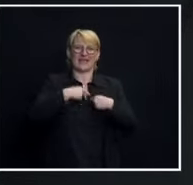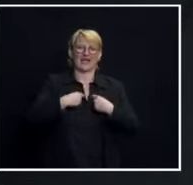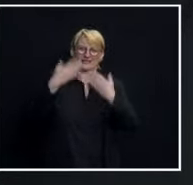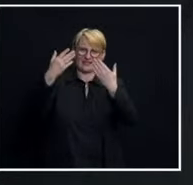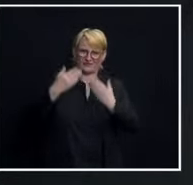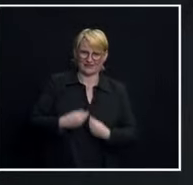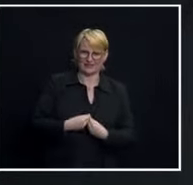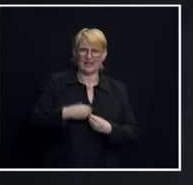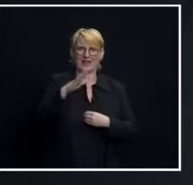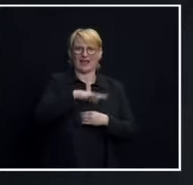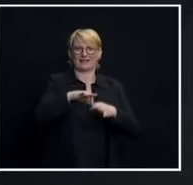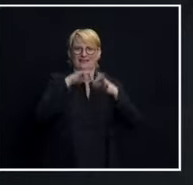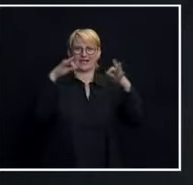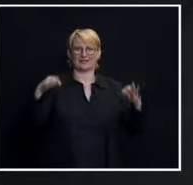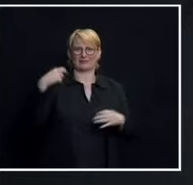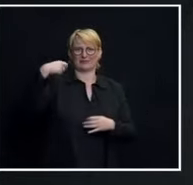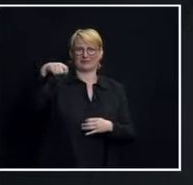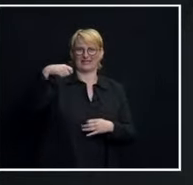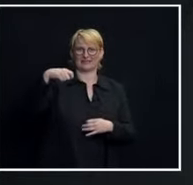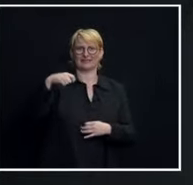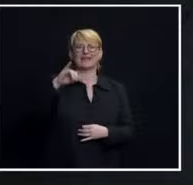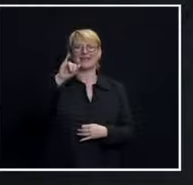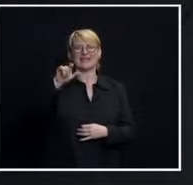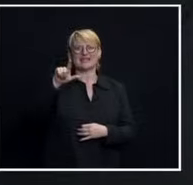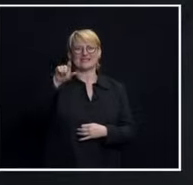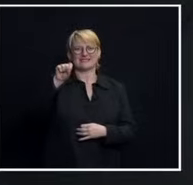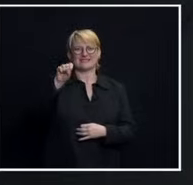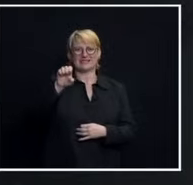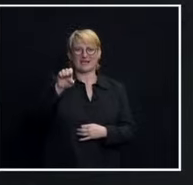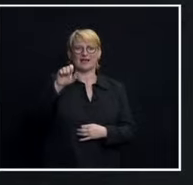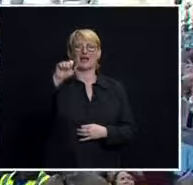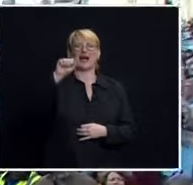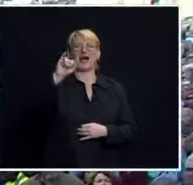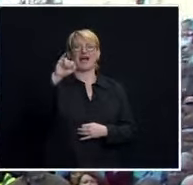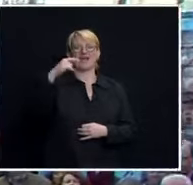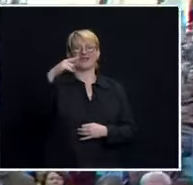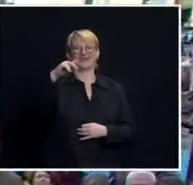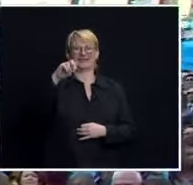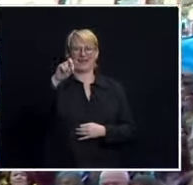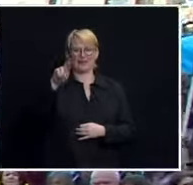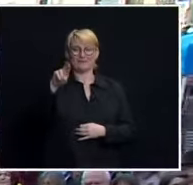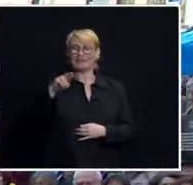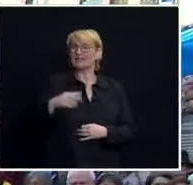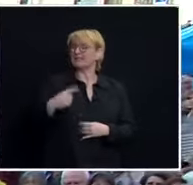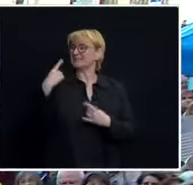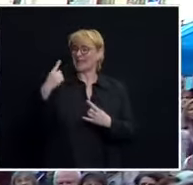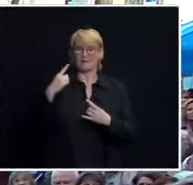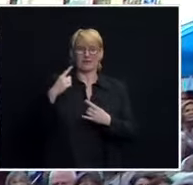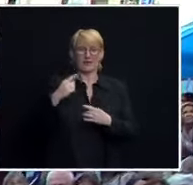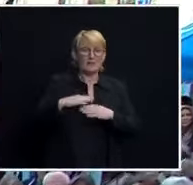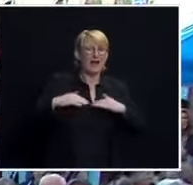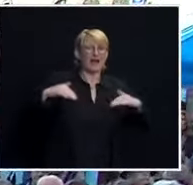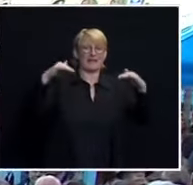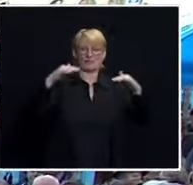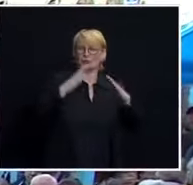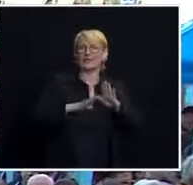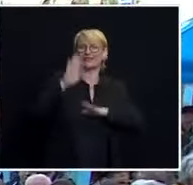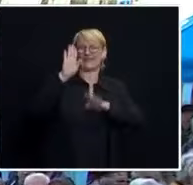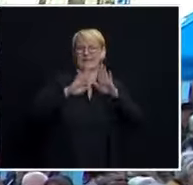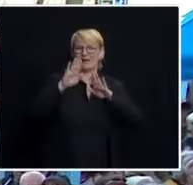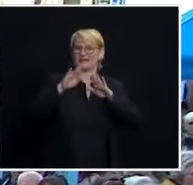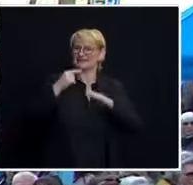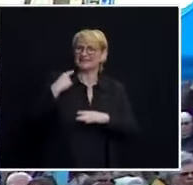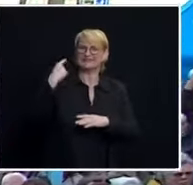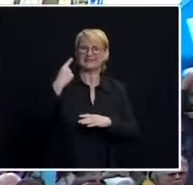Ilse Aigner. Und das nenne ich mal Einsatz, dass sie als oberste Repräsentantin unseres Parlaments, unserer Demokratie